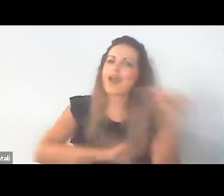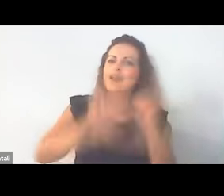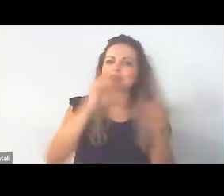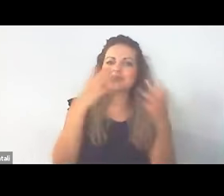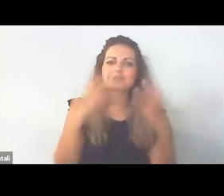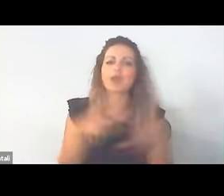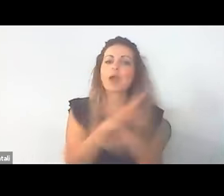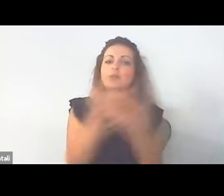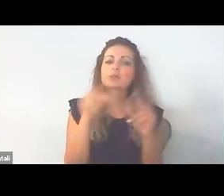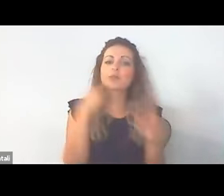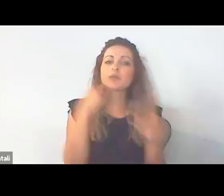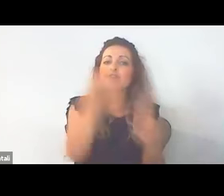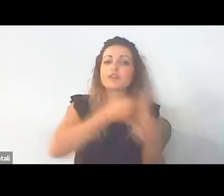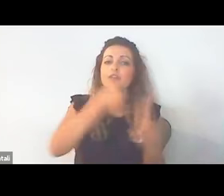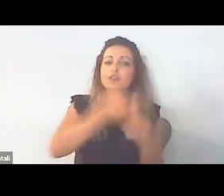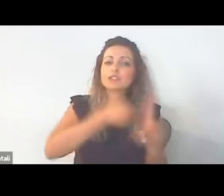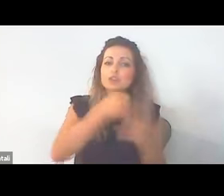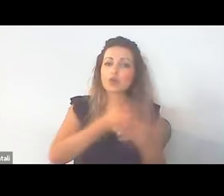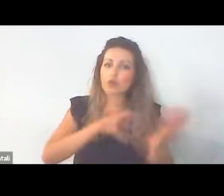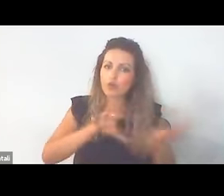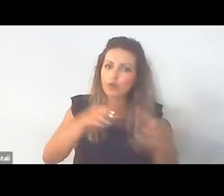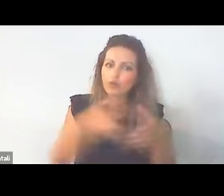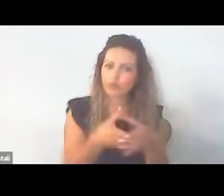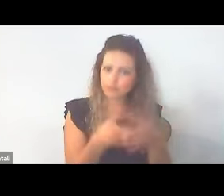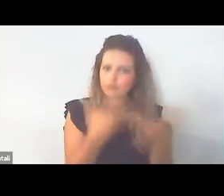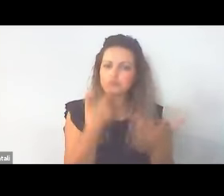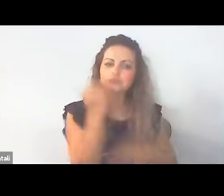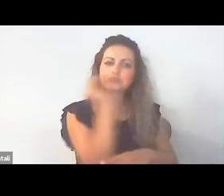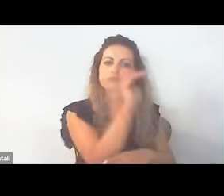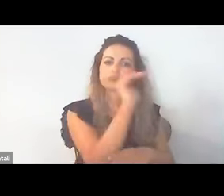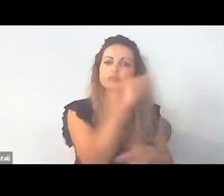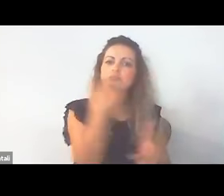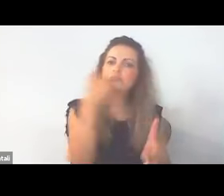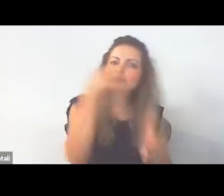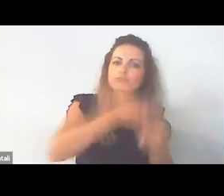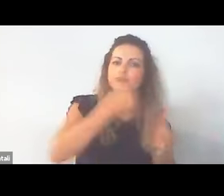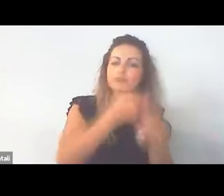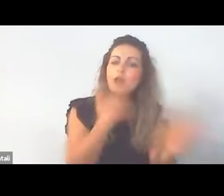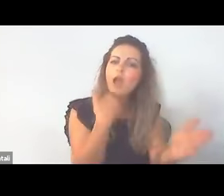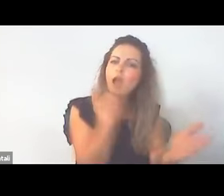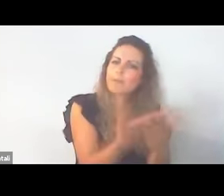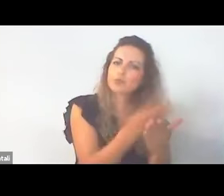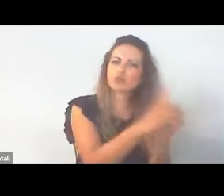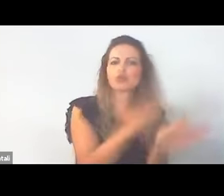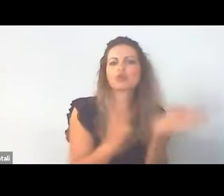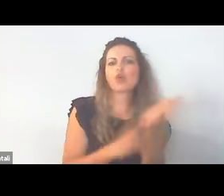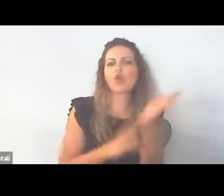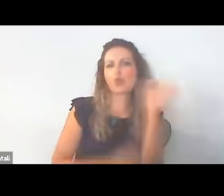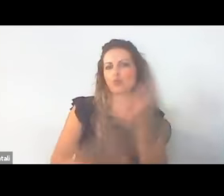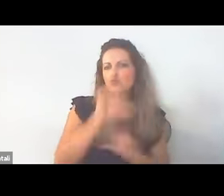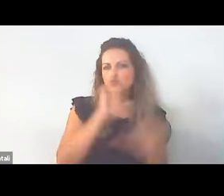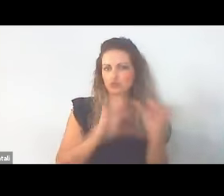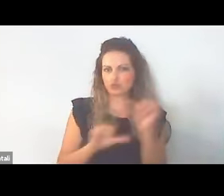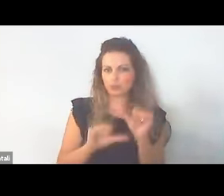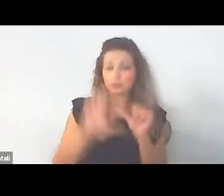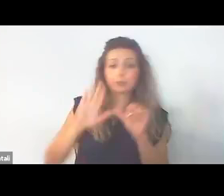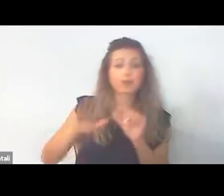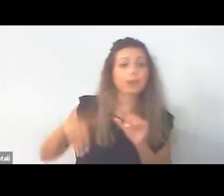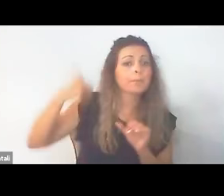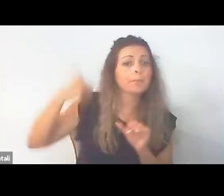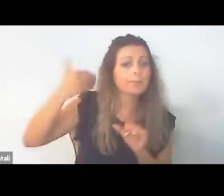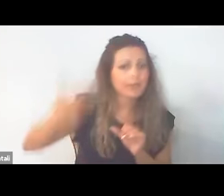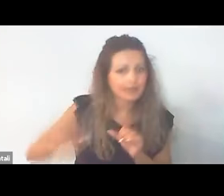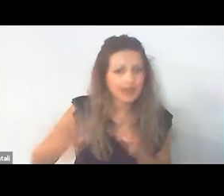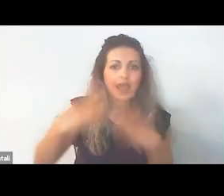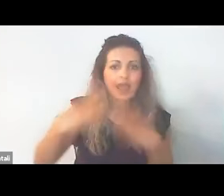βάλει στην ατζέντα της συζήτησης, να διεκδικήσει και να απαιτήσει την αλλαγή του ορισμού αυτού. Στη συνέχεια, αυτό που ακολούθησε μετά από την έναρξη και της δικής